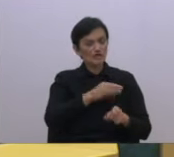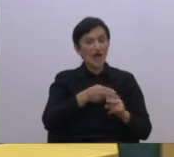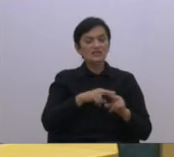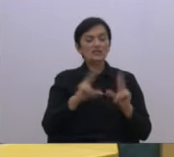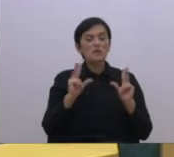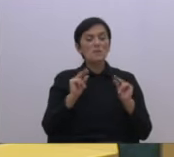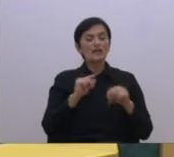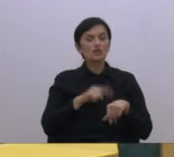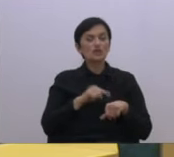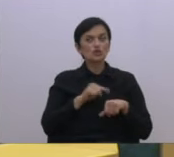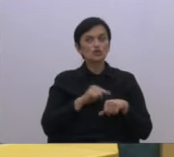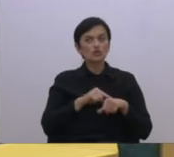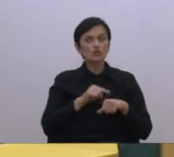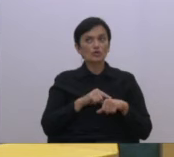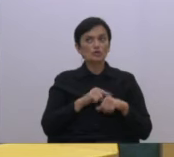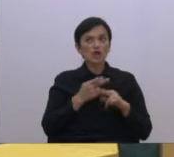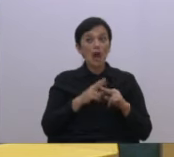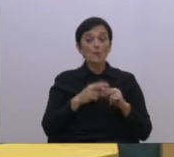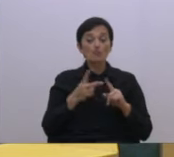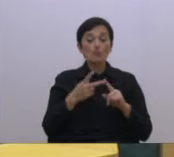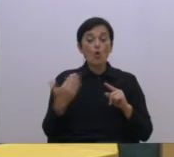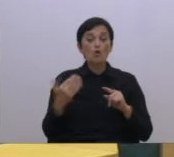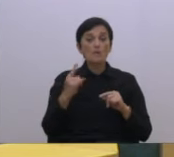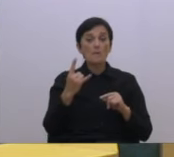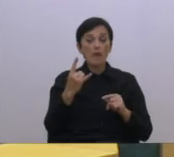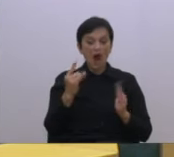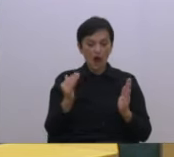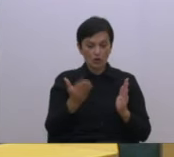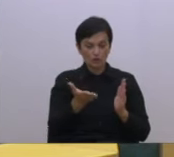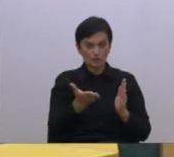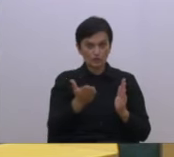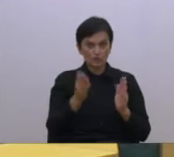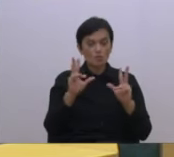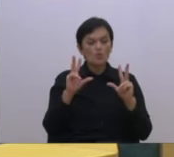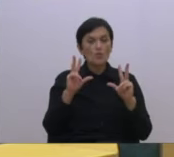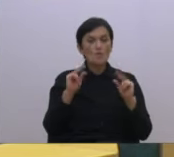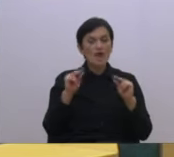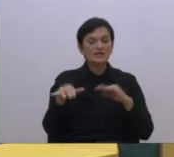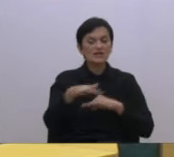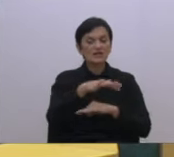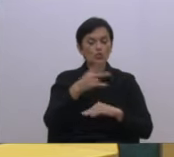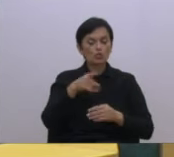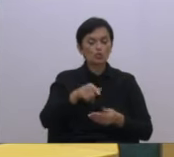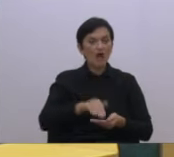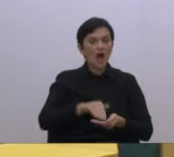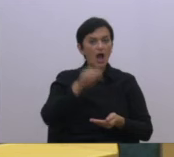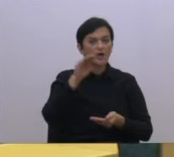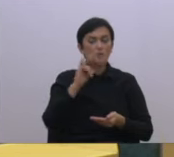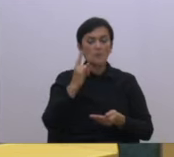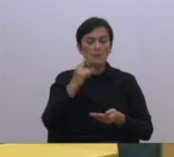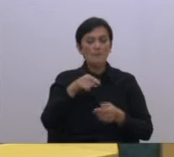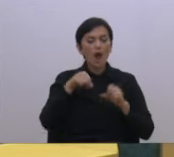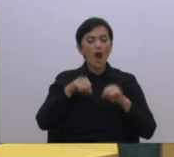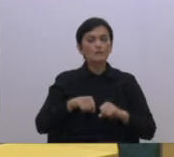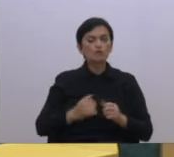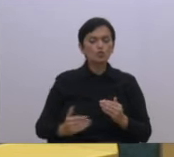ბედნიერება იგრძნოს. ამის მეორე მხარეს არის ბავშვი, რომელიც ბედნიერ გარემოში უნდა აღიზარდოს. და ბავშვის უფლება არის აქ